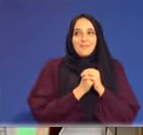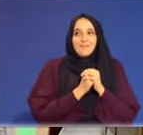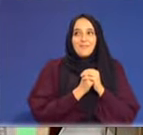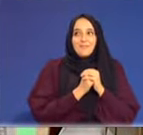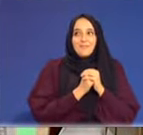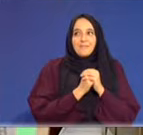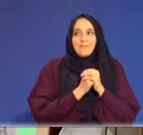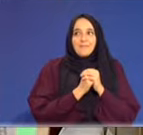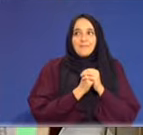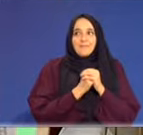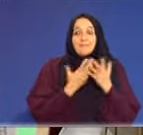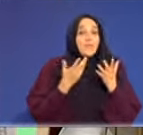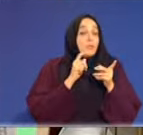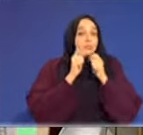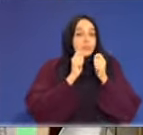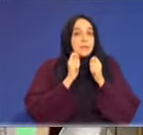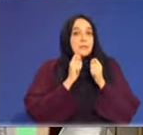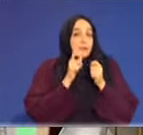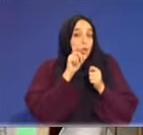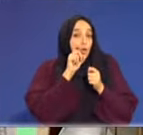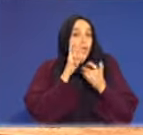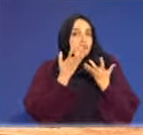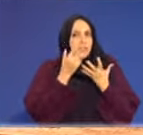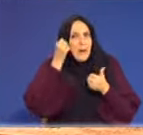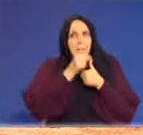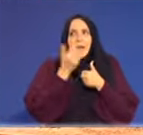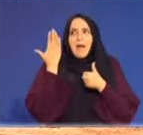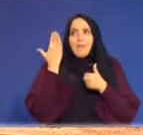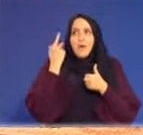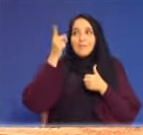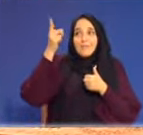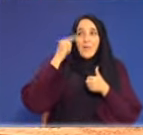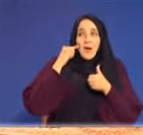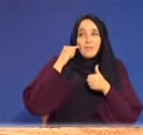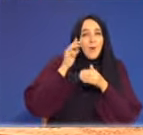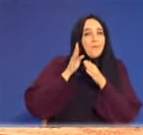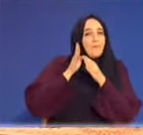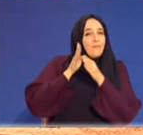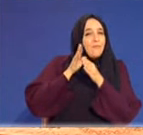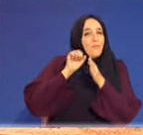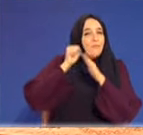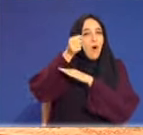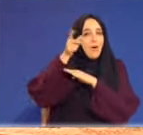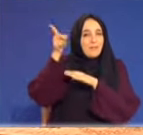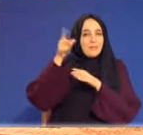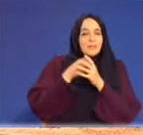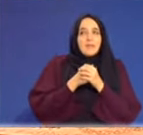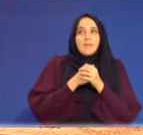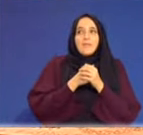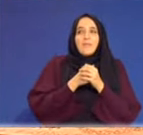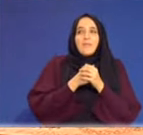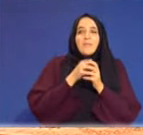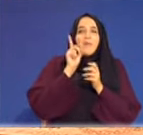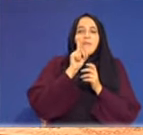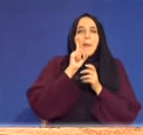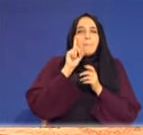إذن ودكتور نذكر فقط لأننا سنحاول الاتصال بالسيدة نعيمة، هل هي معنا